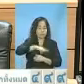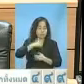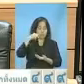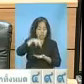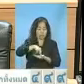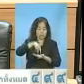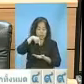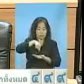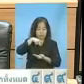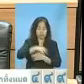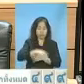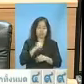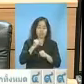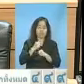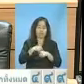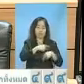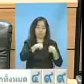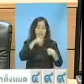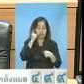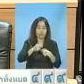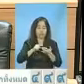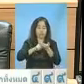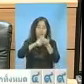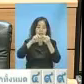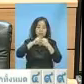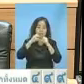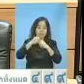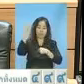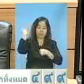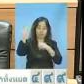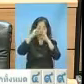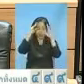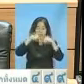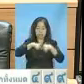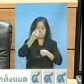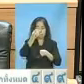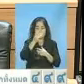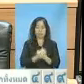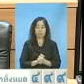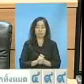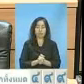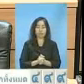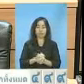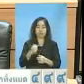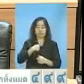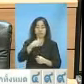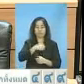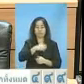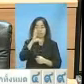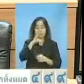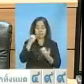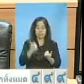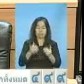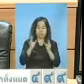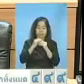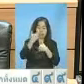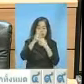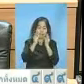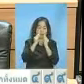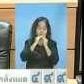นี่ยจริงใจในการเสนอปัญหาและมีประวัติศาสตร์ตัวเองมาอย่างไรผมไม่อยากให้เวทีนี้และตัวท่านเ